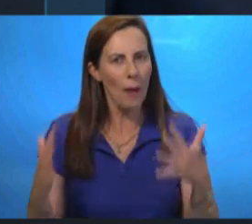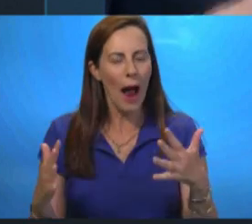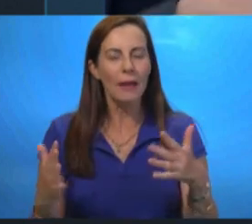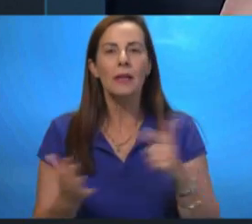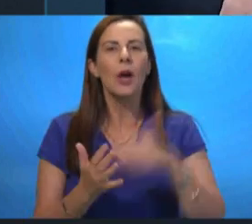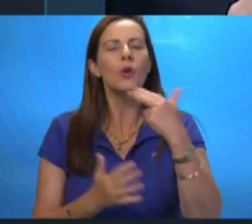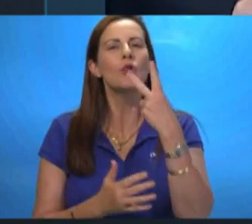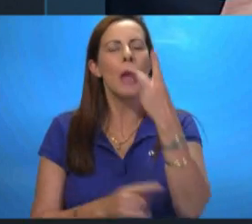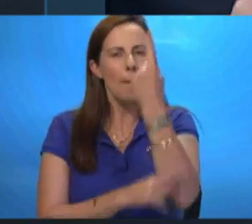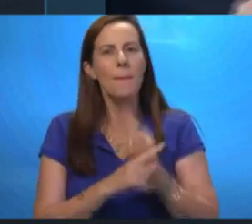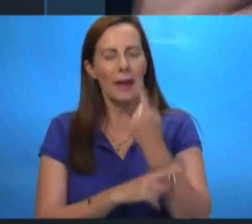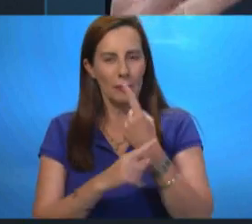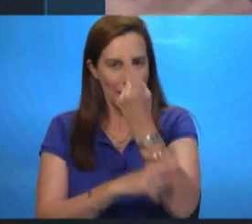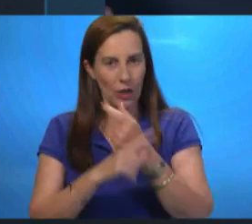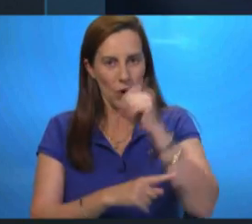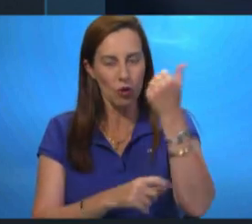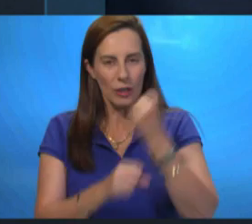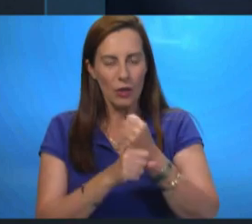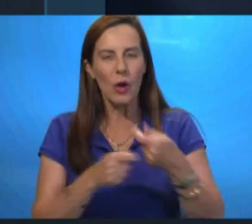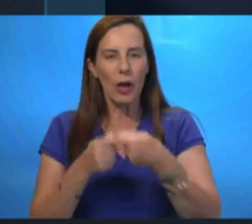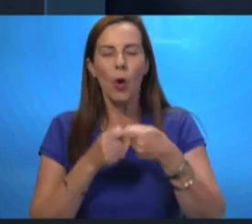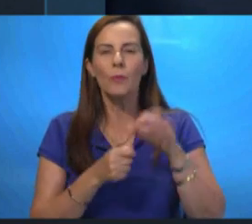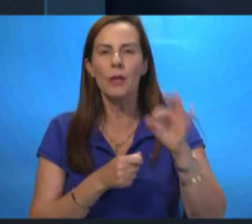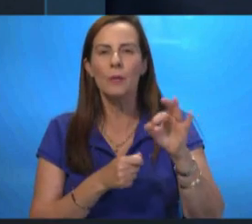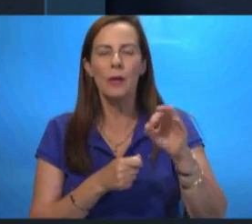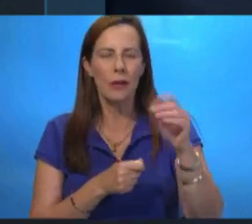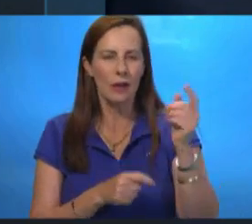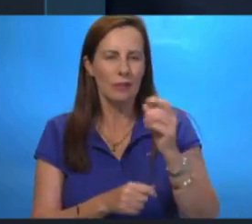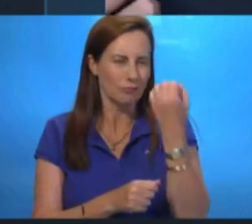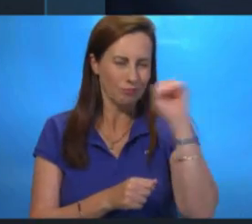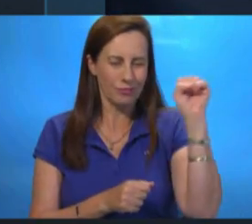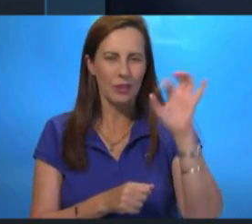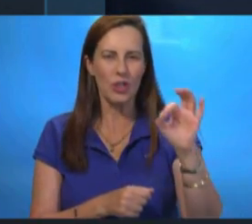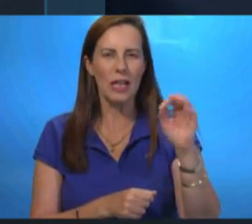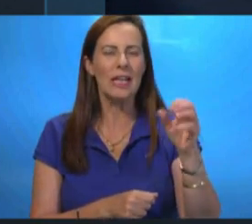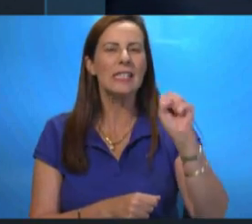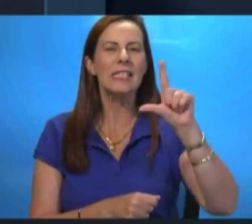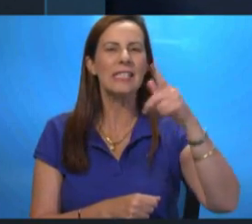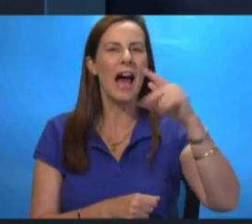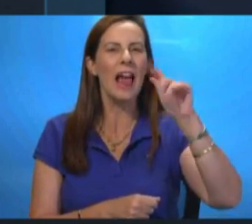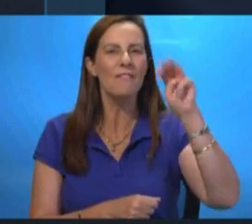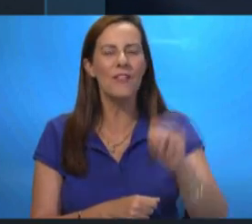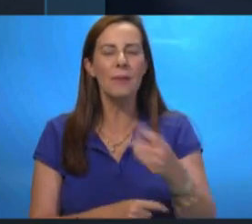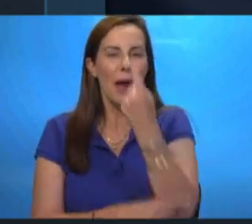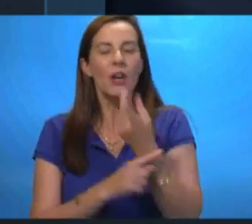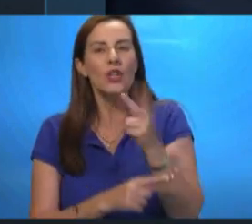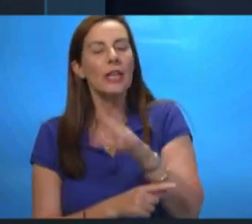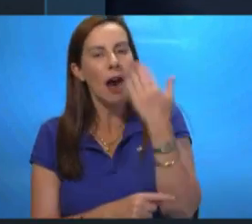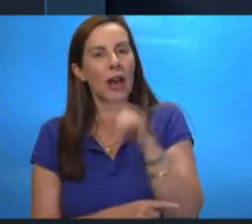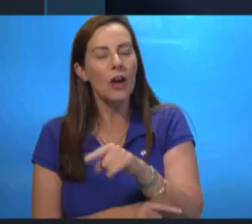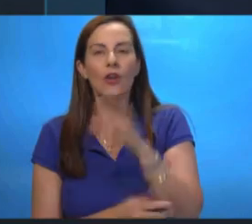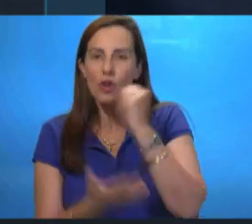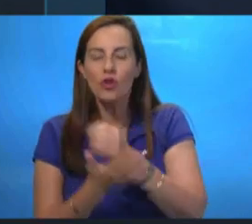שני מתחים. את הירי הראשון ירו ארגונים המכונים סוררים, ירי סלפי, ארגונים סלפים. הירי השני כבר היה